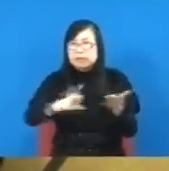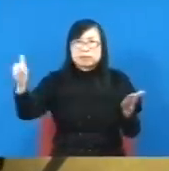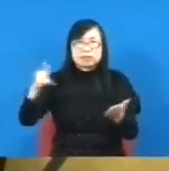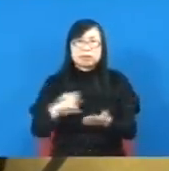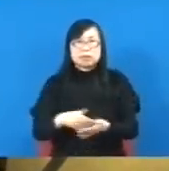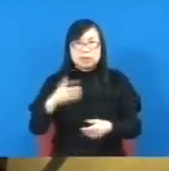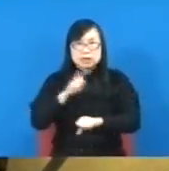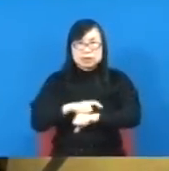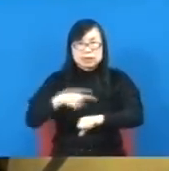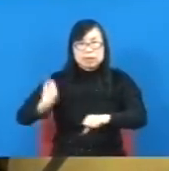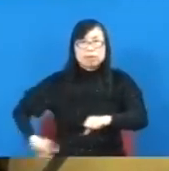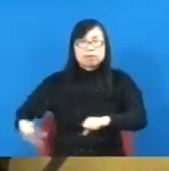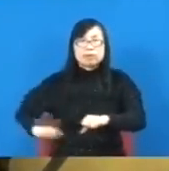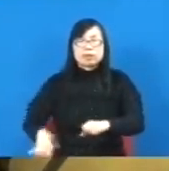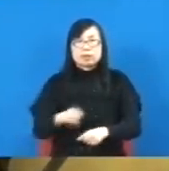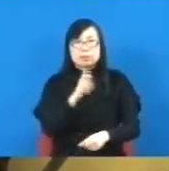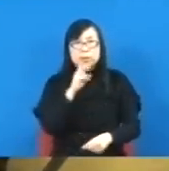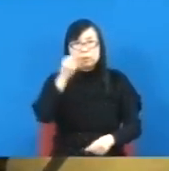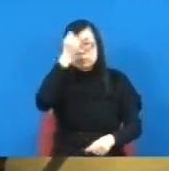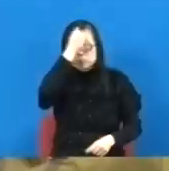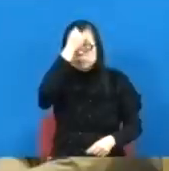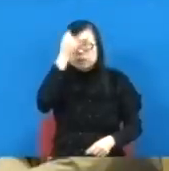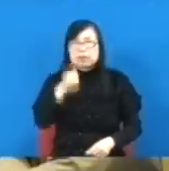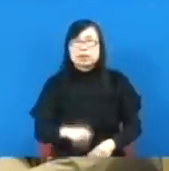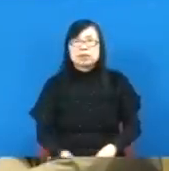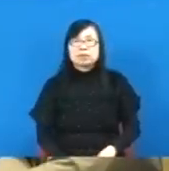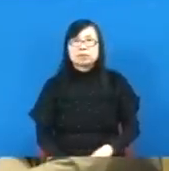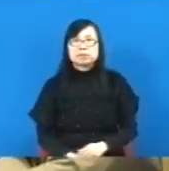時間有冇咁蠢嘅人啊？呢個世界冇噶嘛，